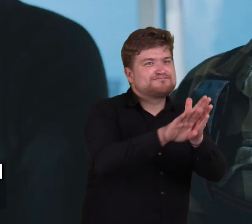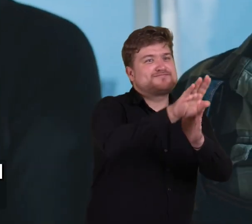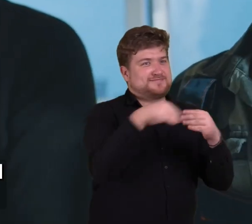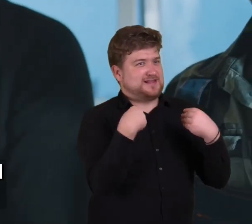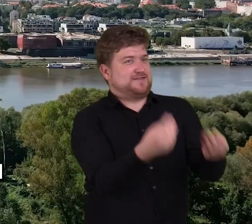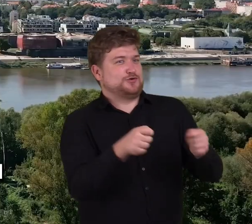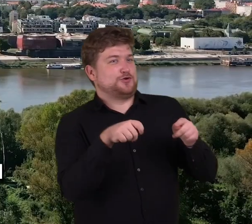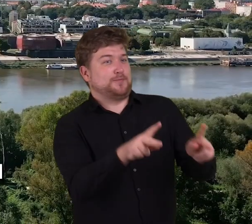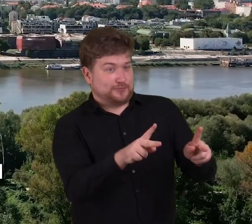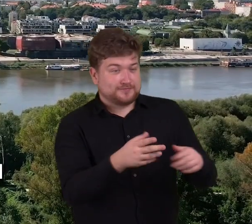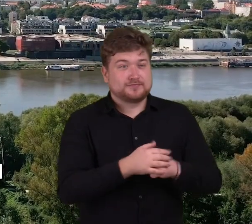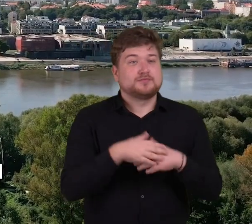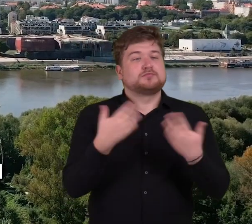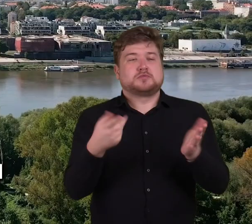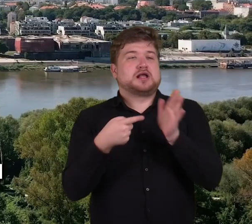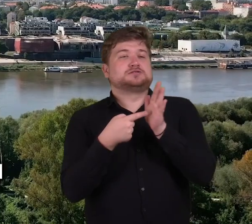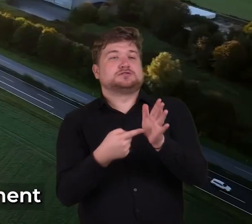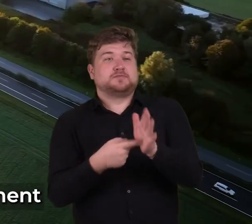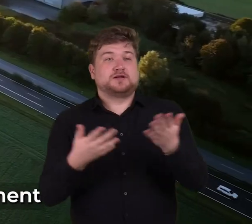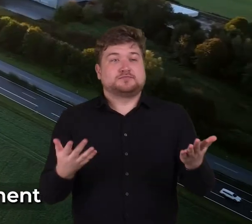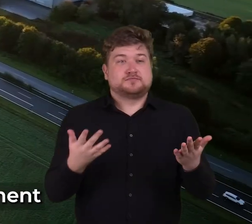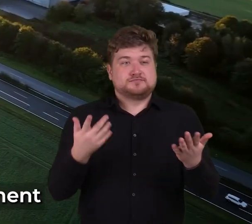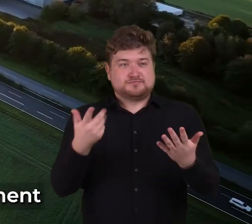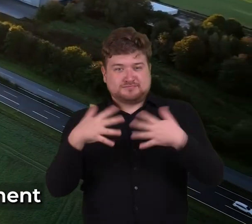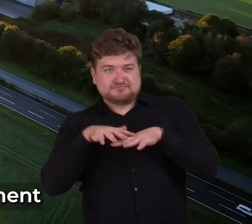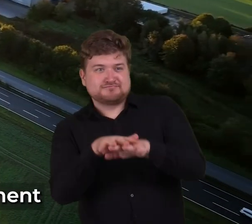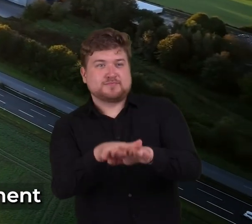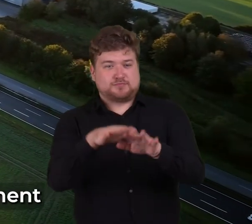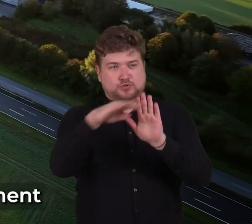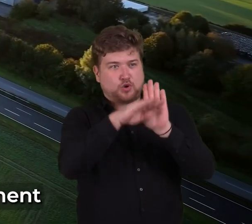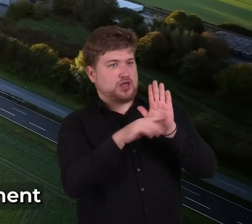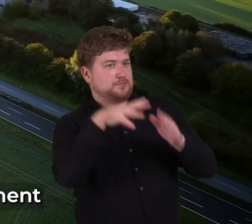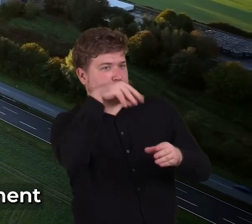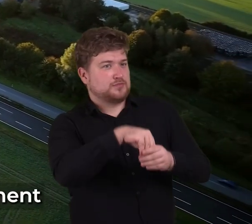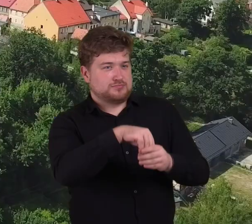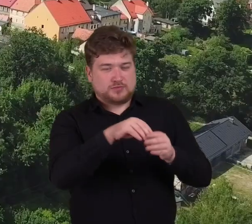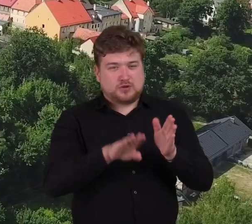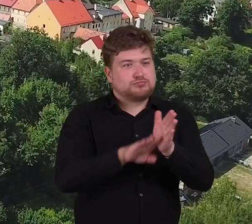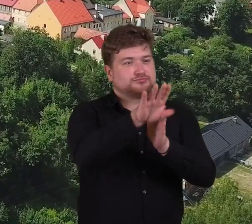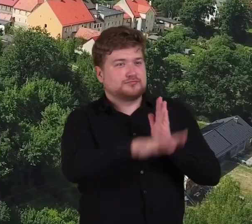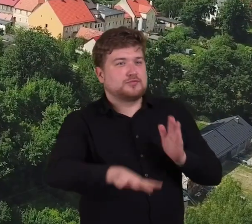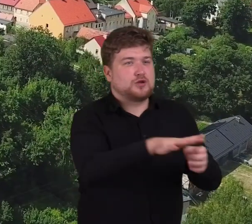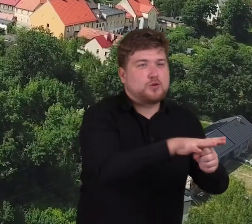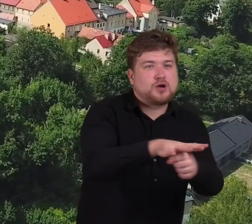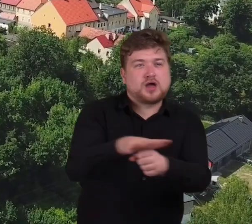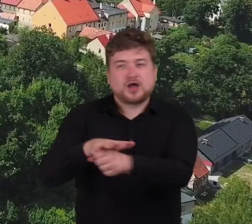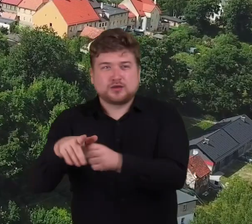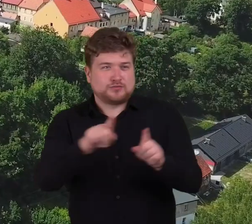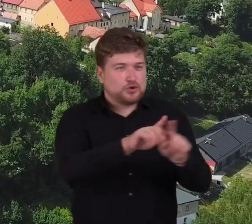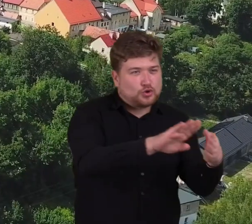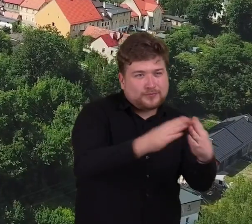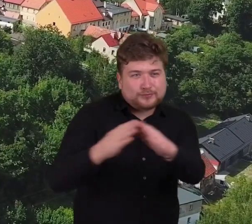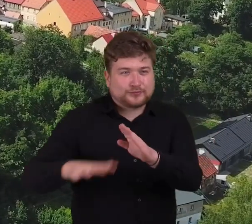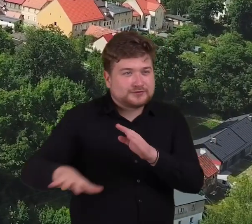terytorialne, takie jak zintegrowane instrumenty terytorialne, rozwój lokalny kierowany przez społeczność, a także programy dla